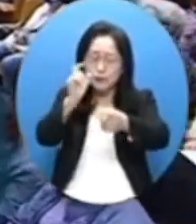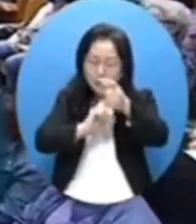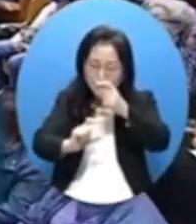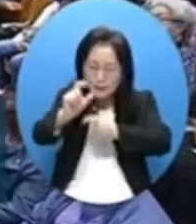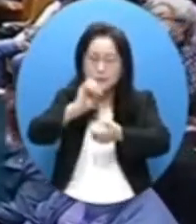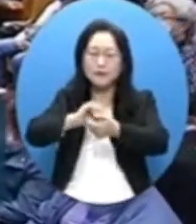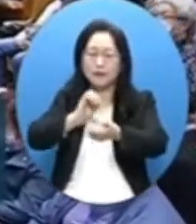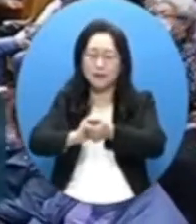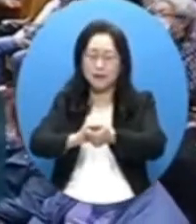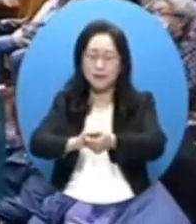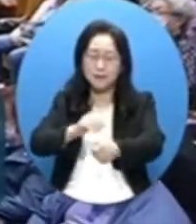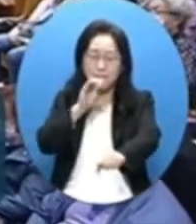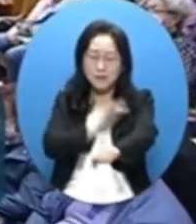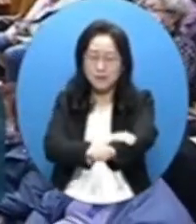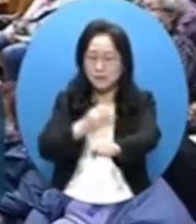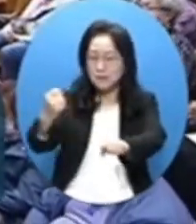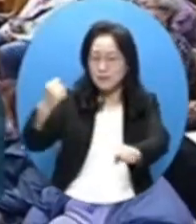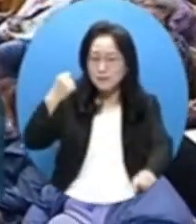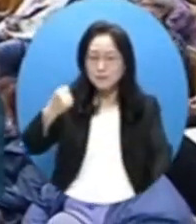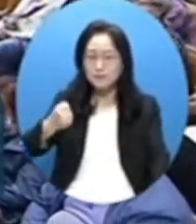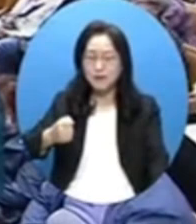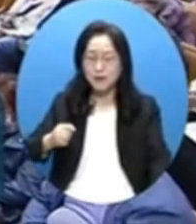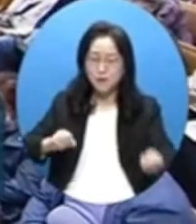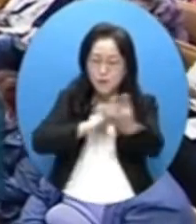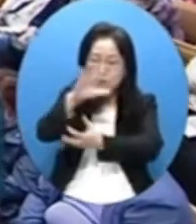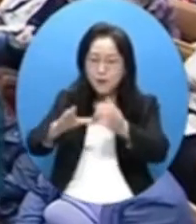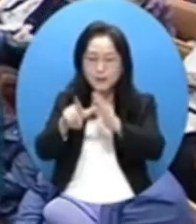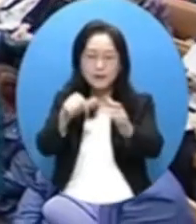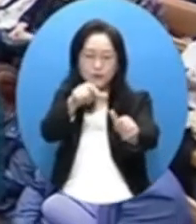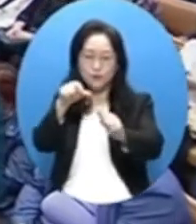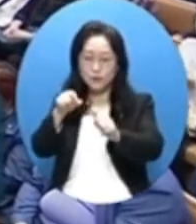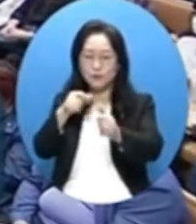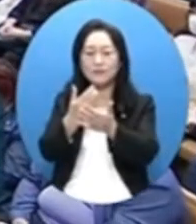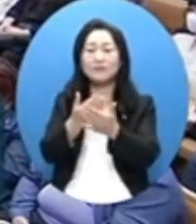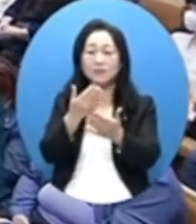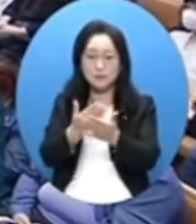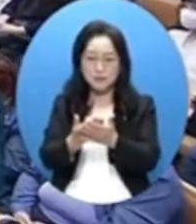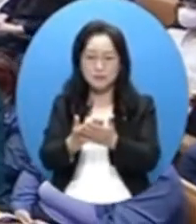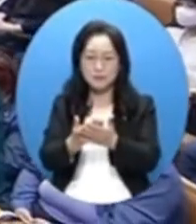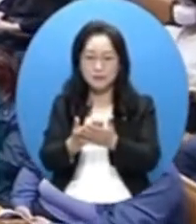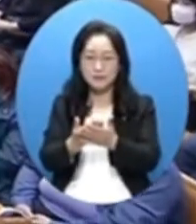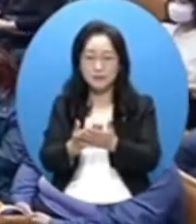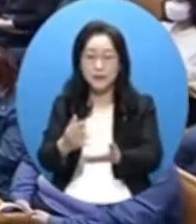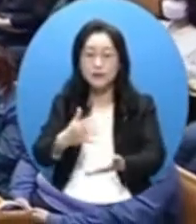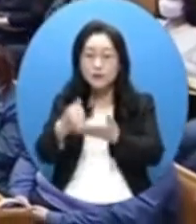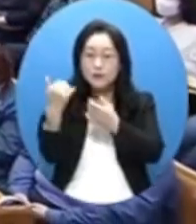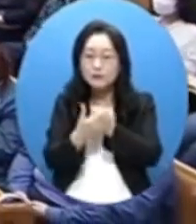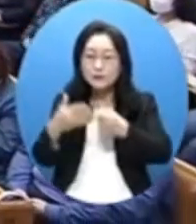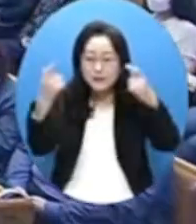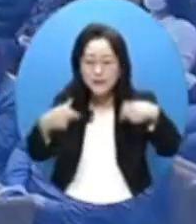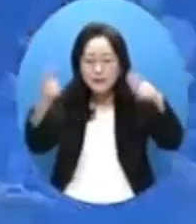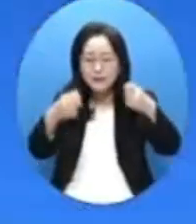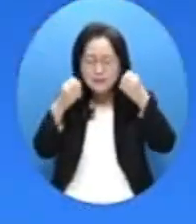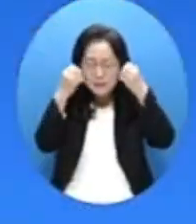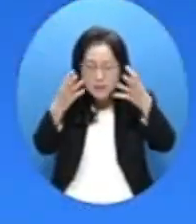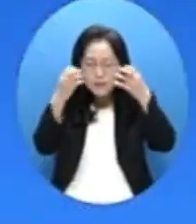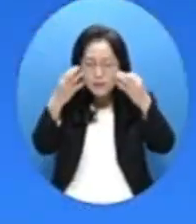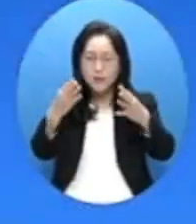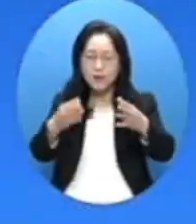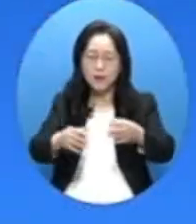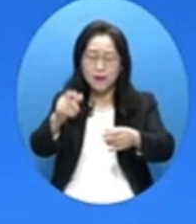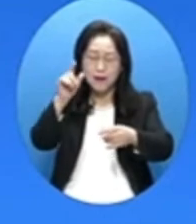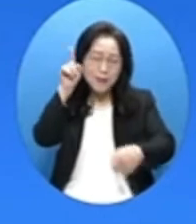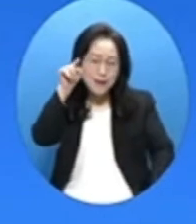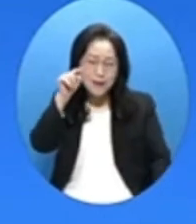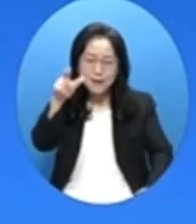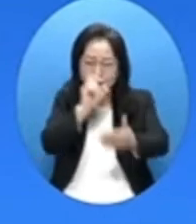우리의 팔 우리의 힘의 근원이 되시고 환란 때 구원이 되소서 주님의 은혜가 새로운 것입니다 매일